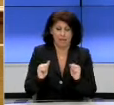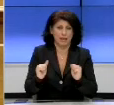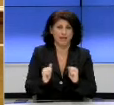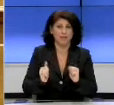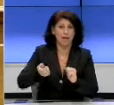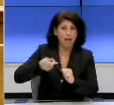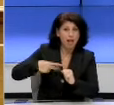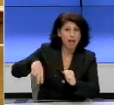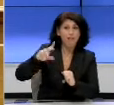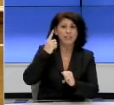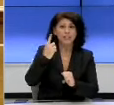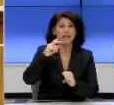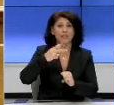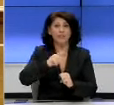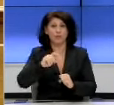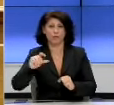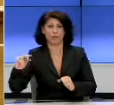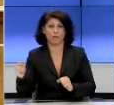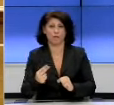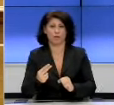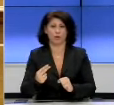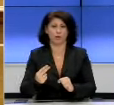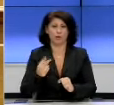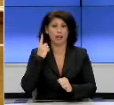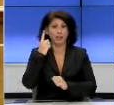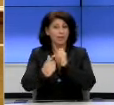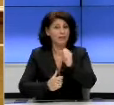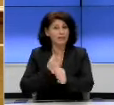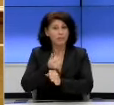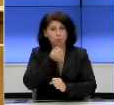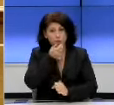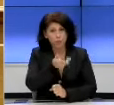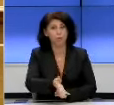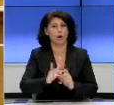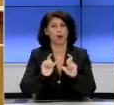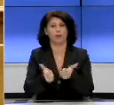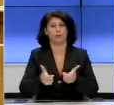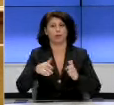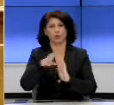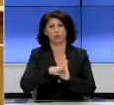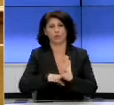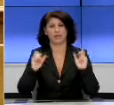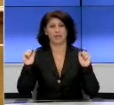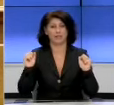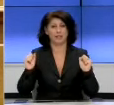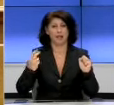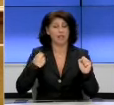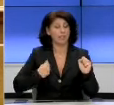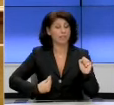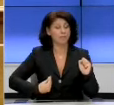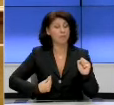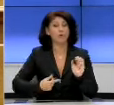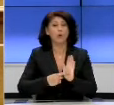αυξήσαμε κατά 1 δισεκατομμύριο ευρώ τις ετήσιες δαπάνες στο Εθνικό Σύστημα Υγείας. Σε συνθήκες